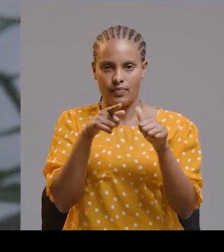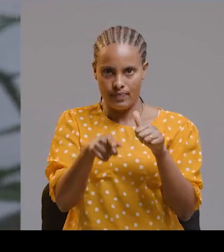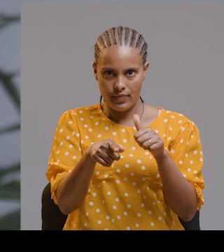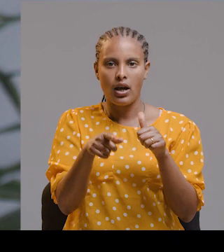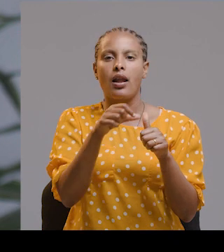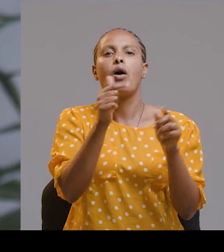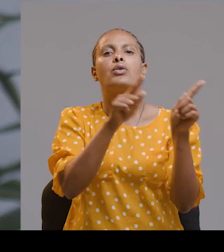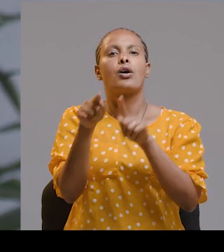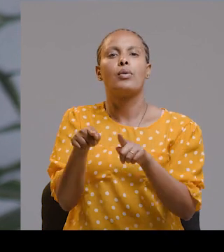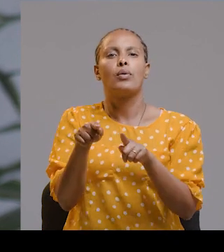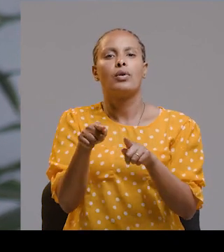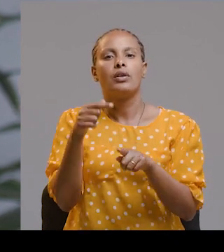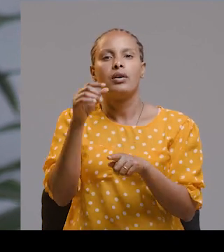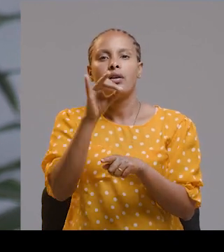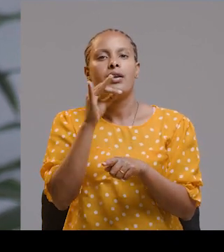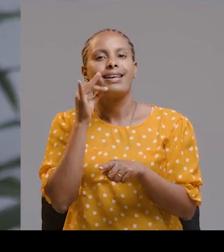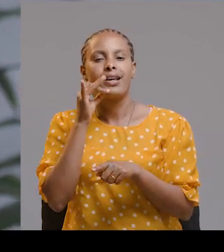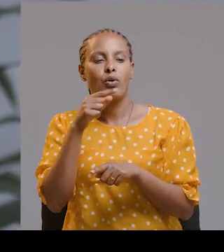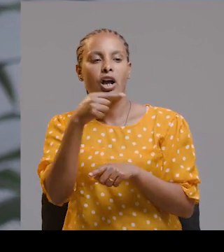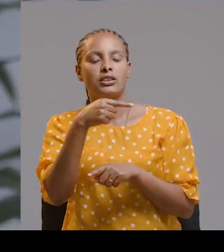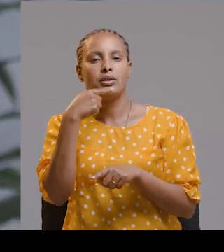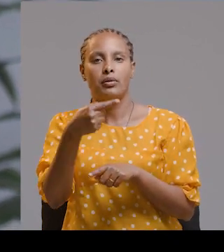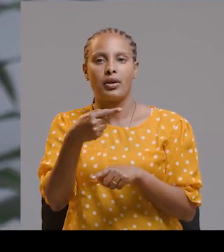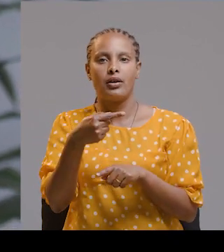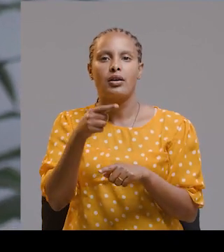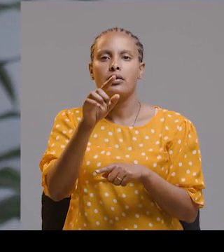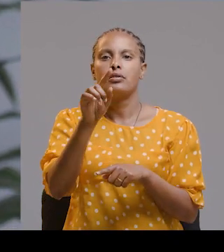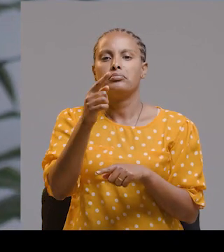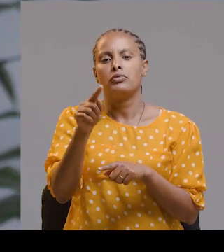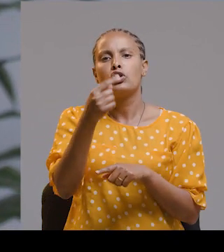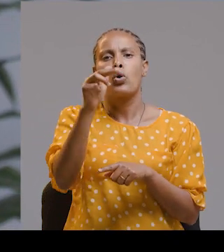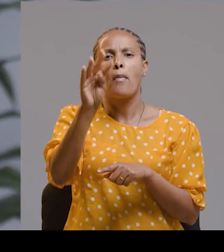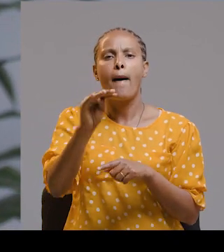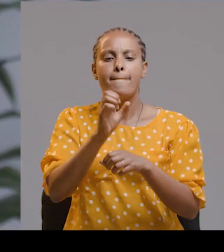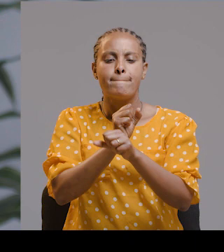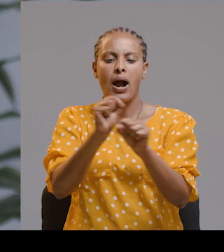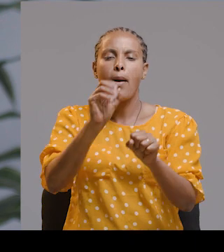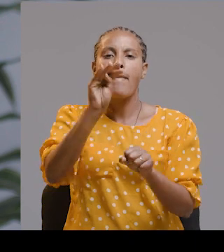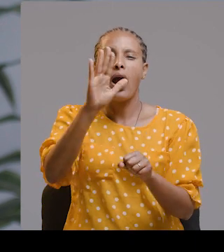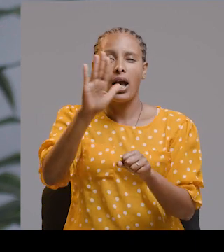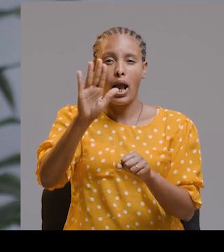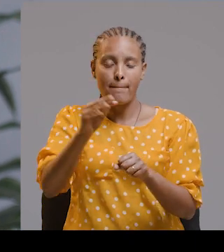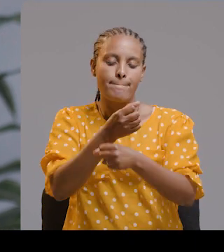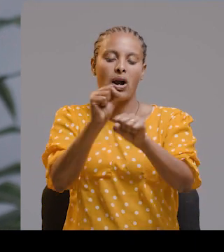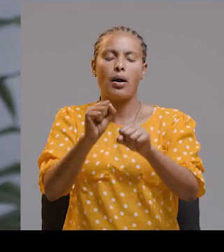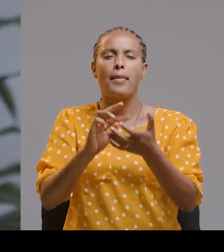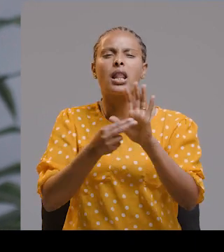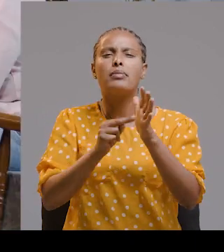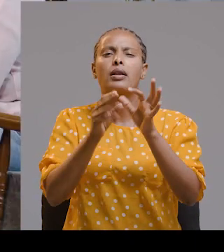ደግሞ ሊንሴን ላውዳንቺ ልምጣና ከትራውማ ማገገም ስንል ምን ማለታችን